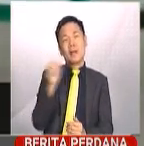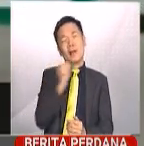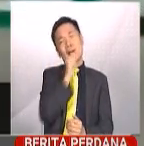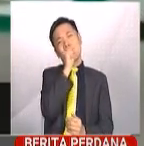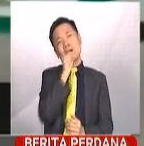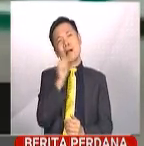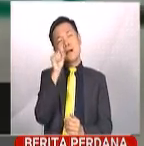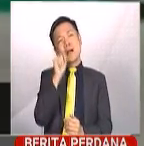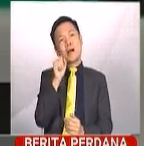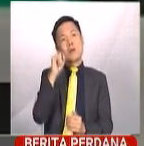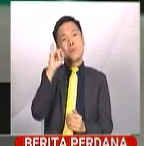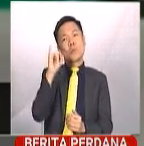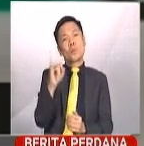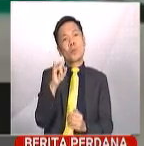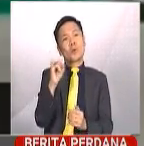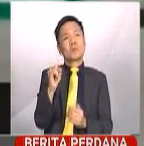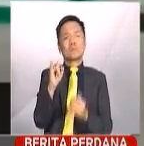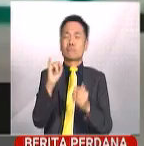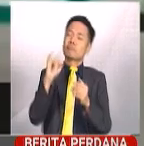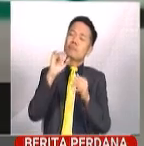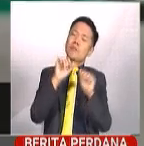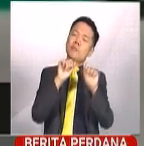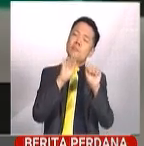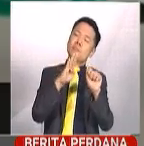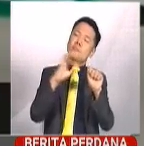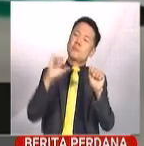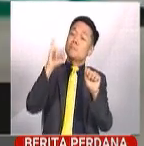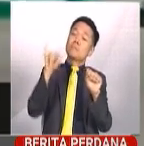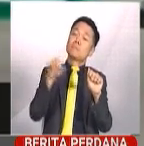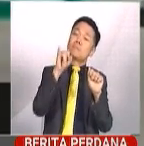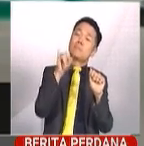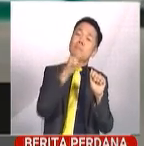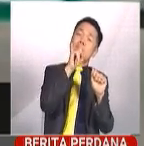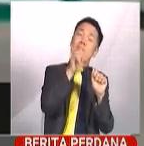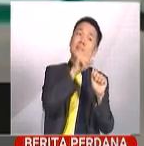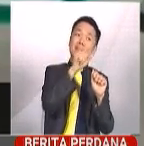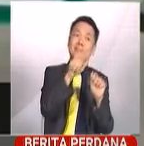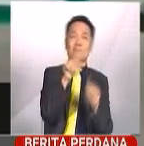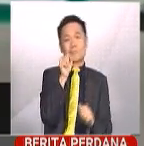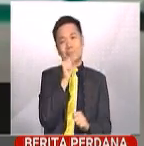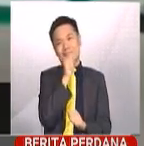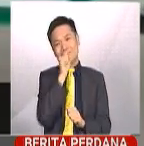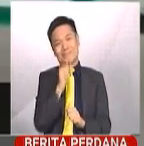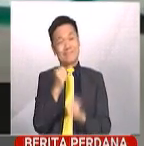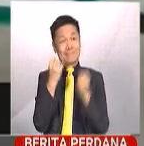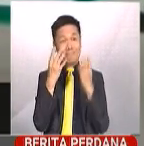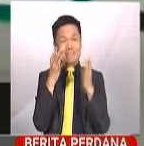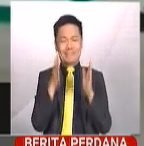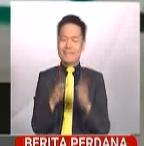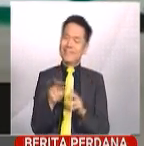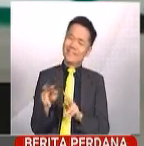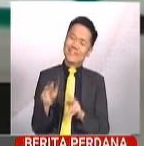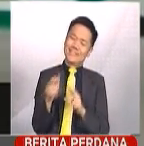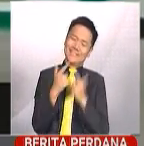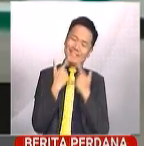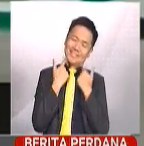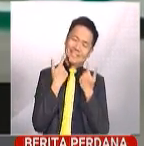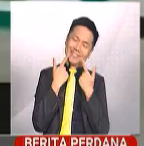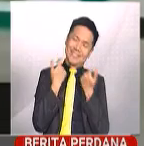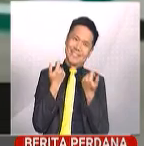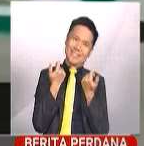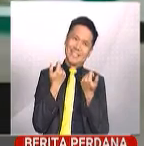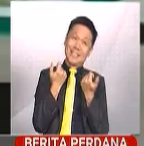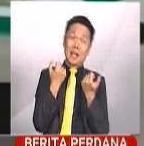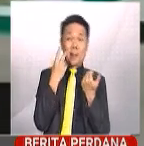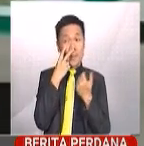huruf Jawi dan Rumi dengan caranya tersendiri. Rakaman gelagat adil ini membuatkan ramai terhibur. Rata-rata netizen